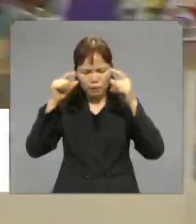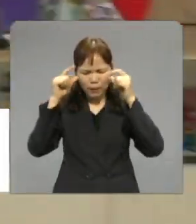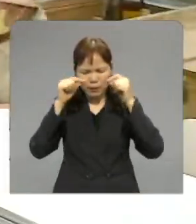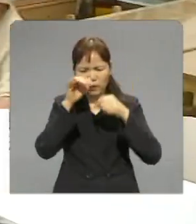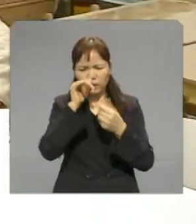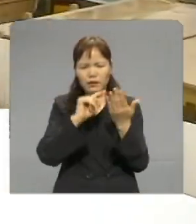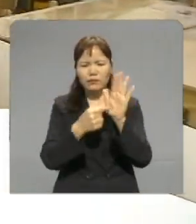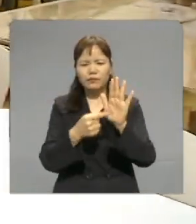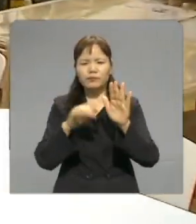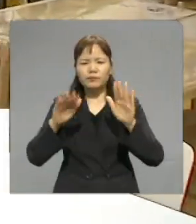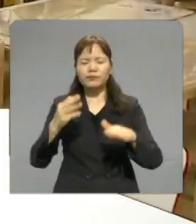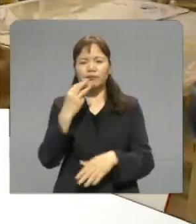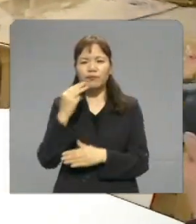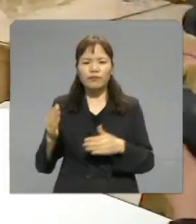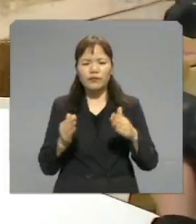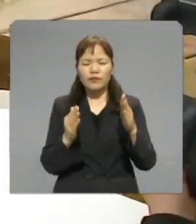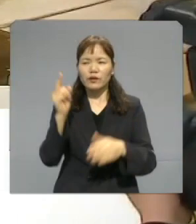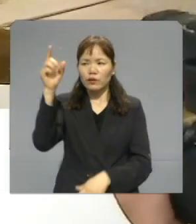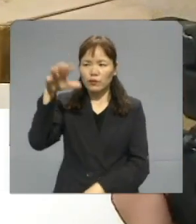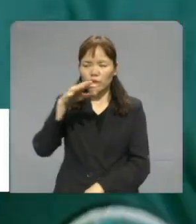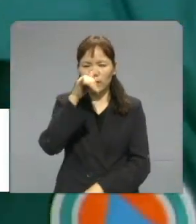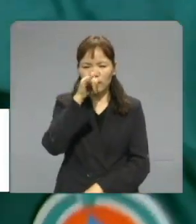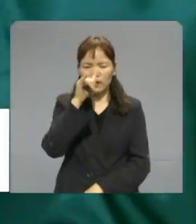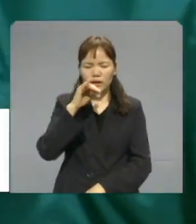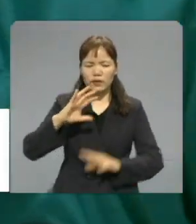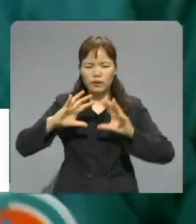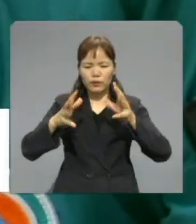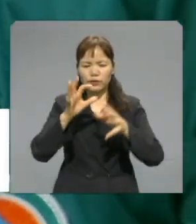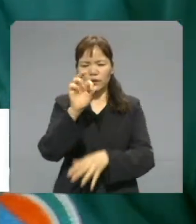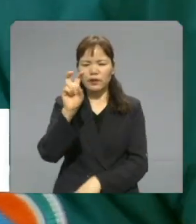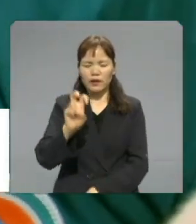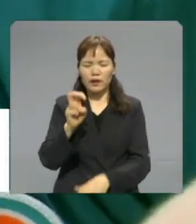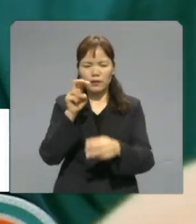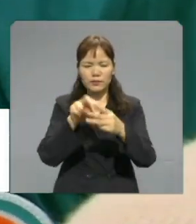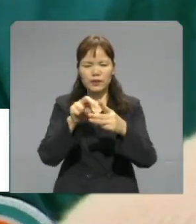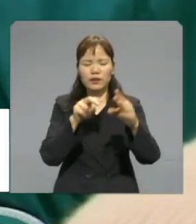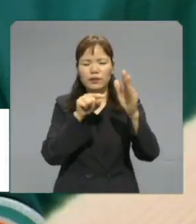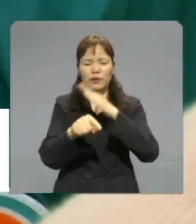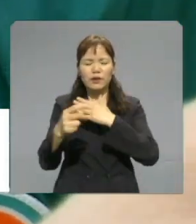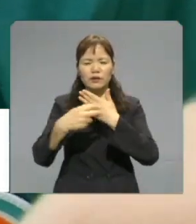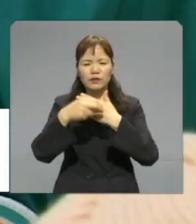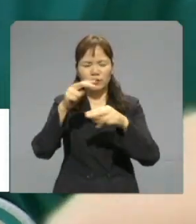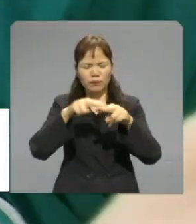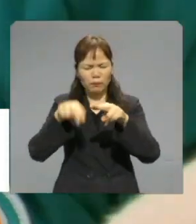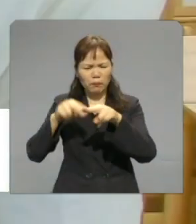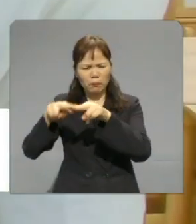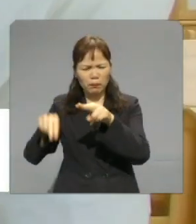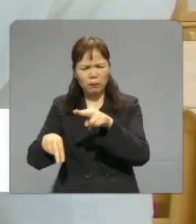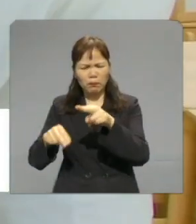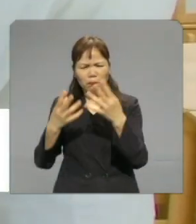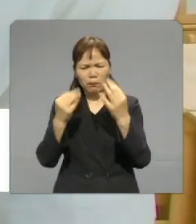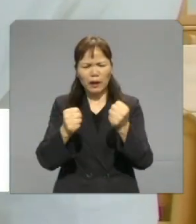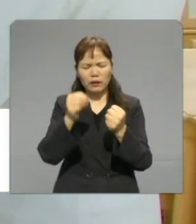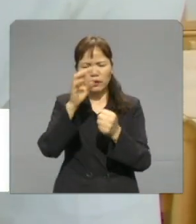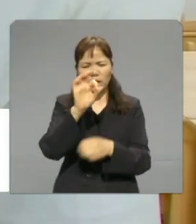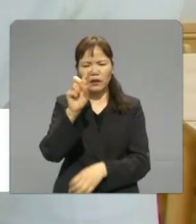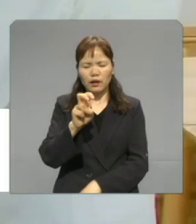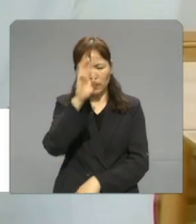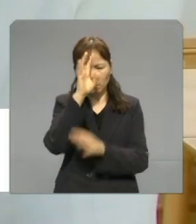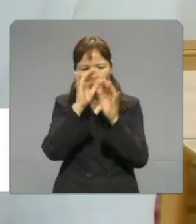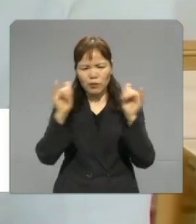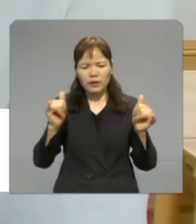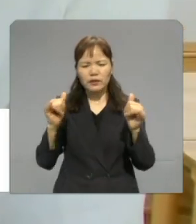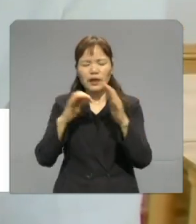한 총리는 오늘 경기도 고양시소재 국립암센터를 방문해 의료 공백으로 많은 암 환자와 가족들이 치료와